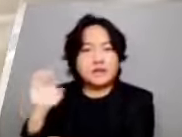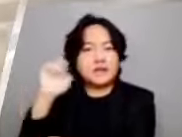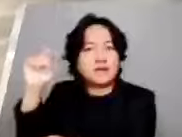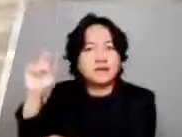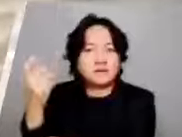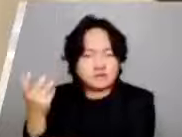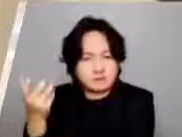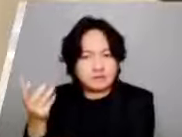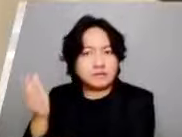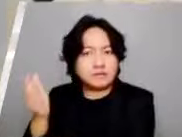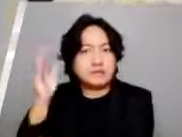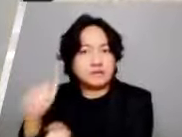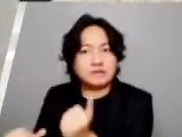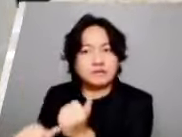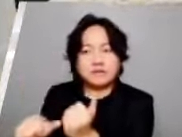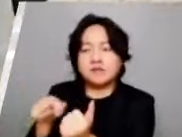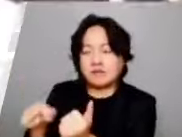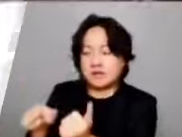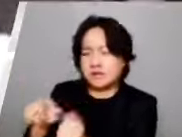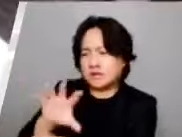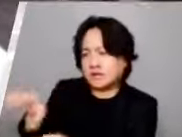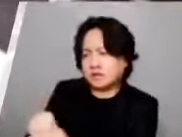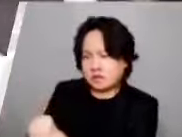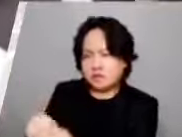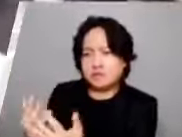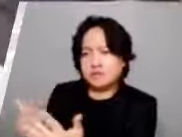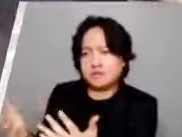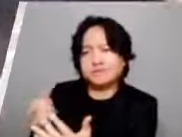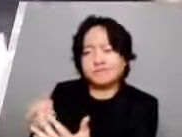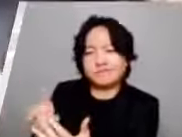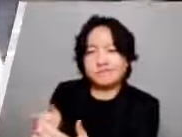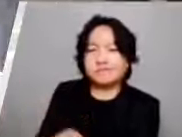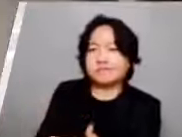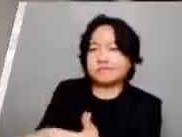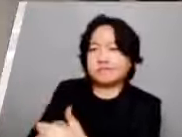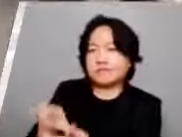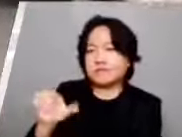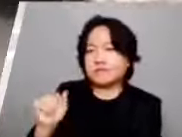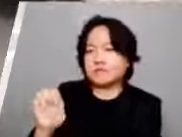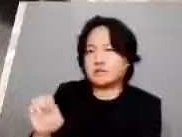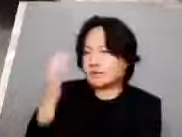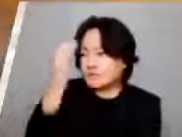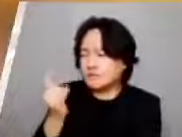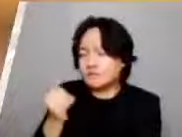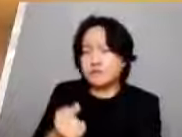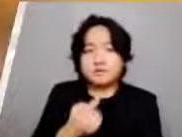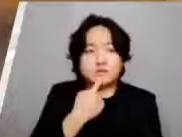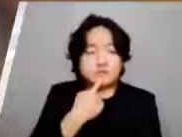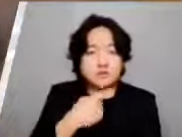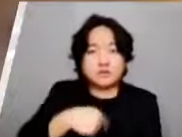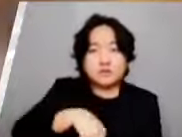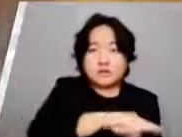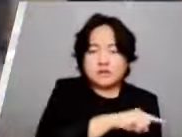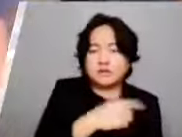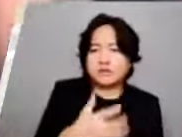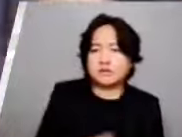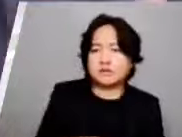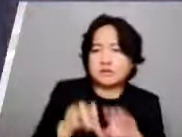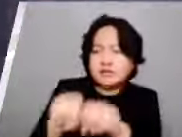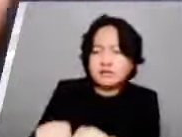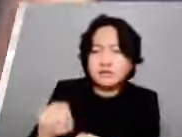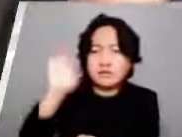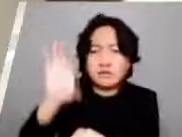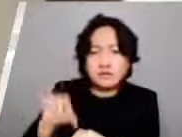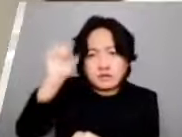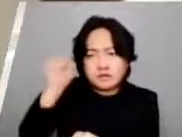Badoy at iba pa. Bunso dito ng umano'y pagharang nila sa pagsisilbi ng warrant kay Quiboloy. Tinawag itong sidetracking issue